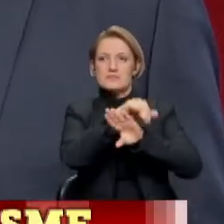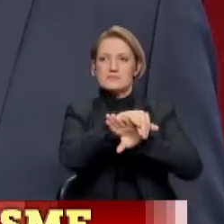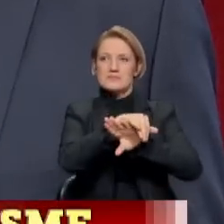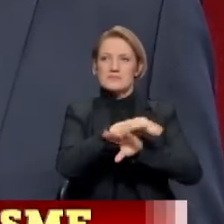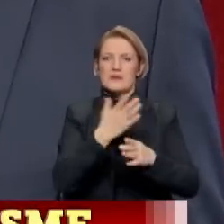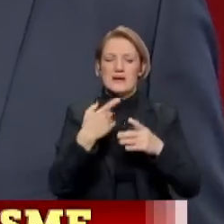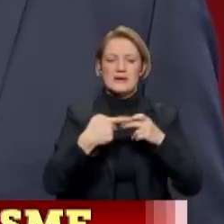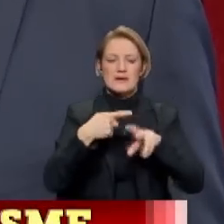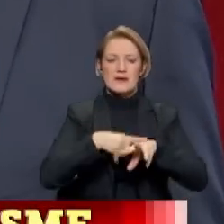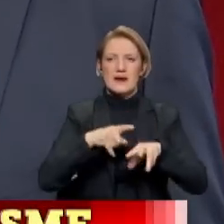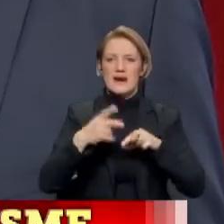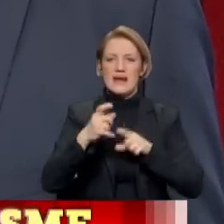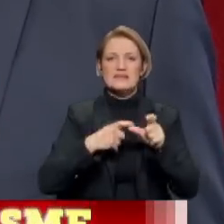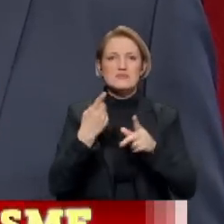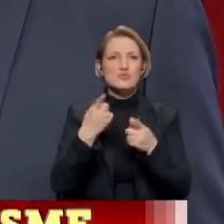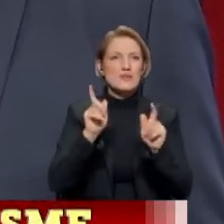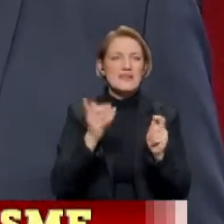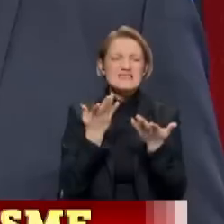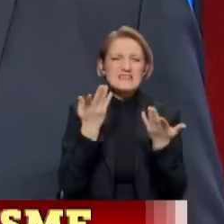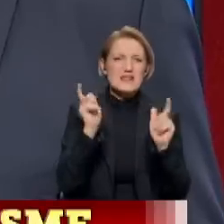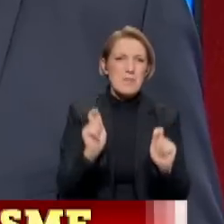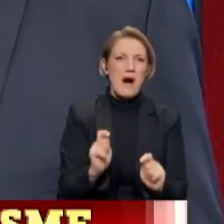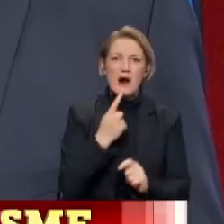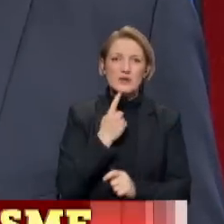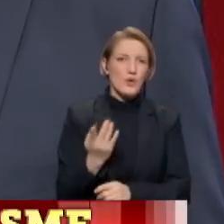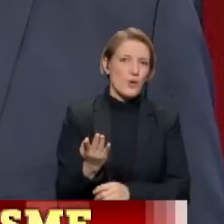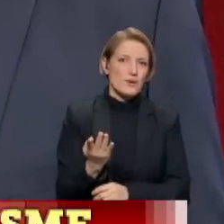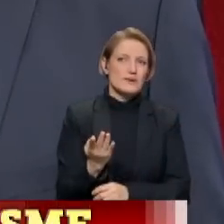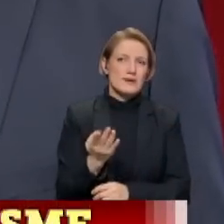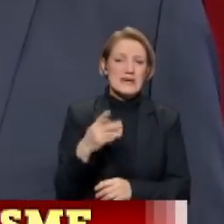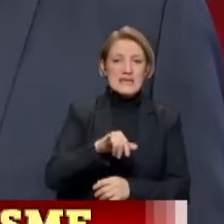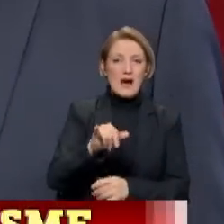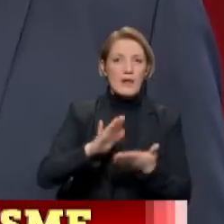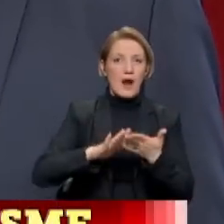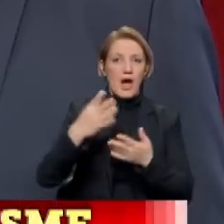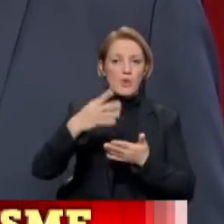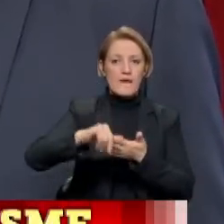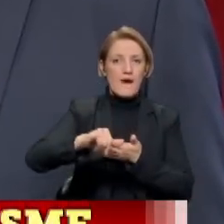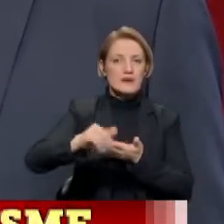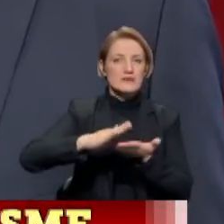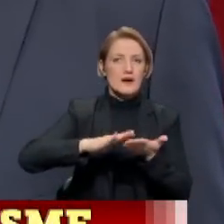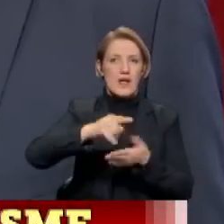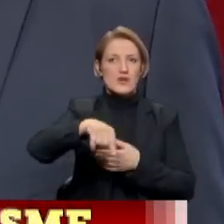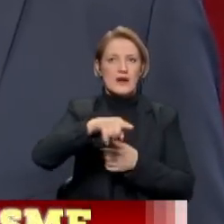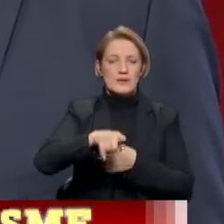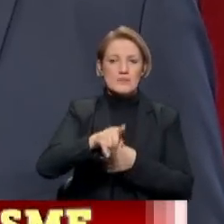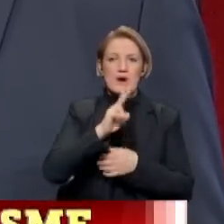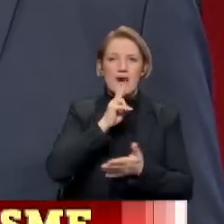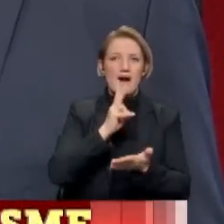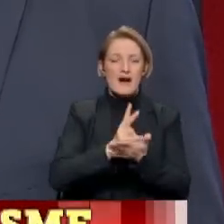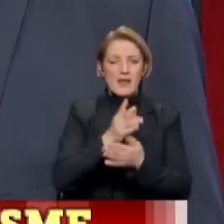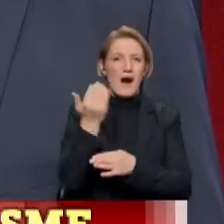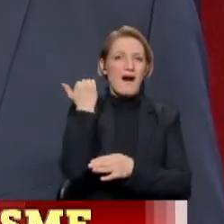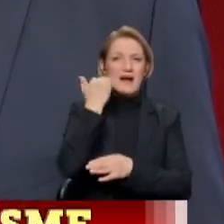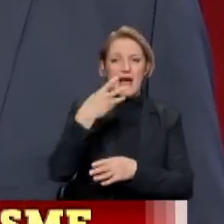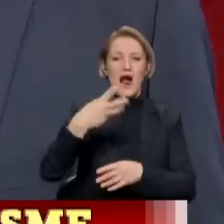bunu nasıl yapar, nasıl böyle bir hata yaptı diyor çok yakın arkadaşları. Ve aslında herkes bu kararın arkasında Erdoğan'ın